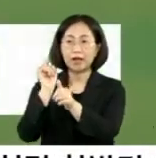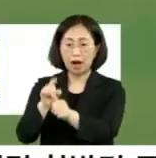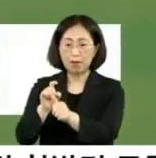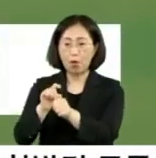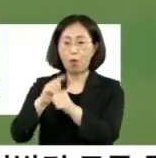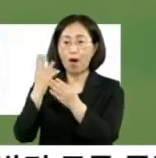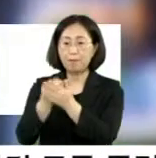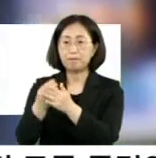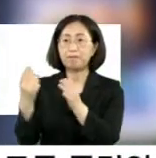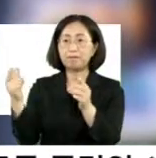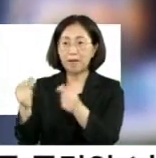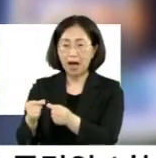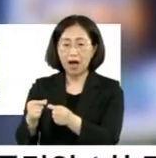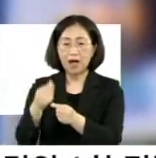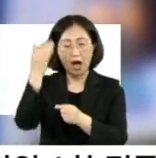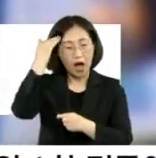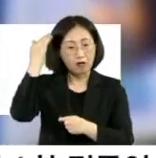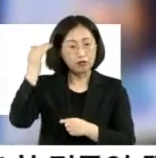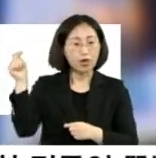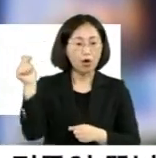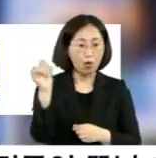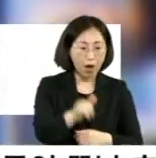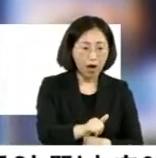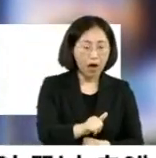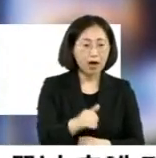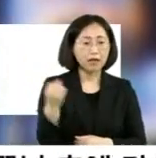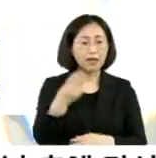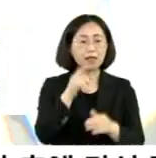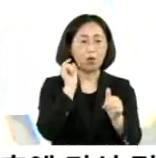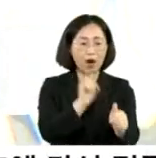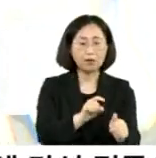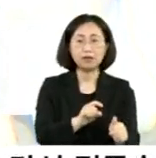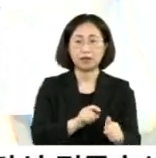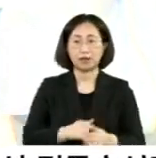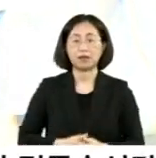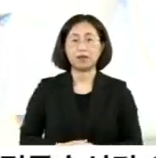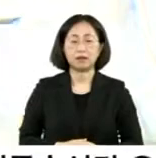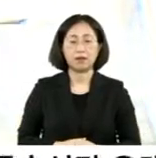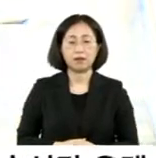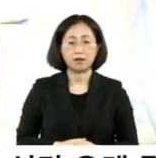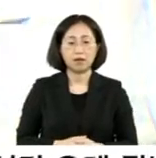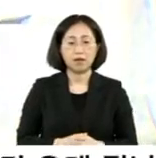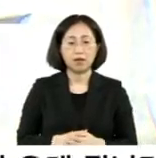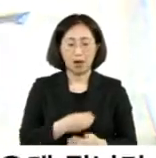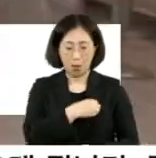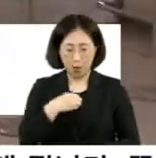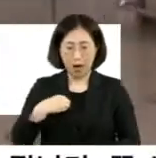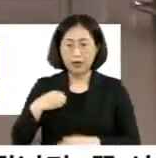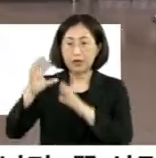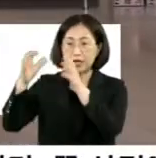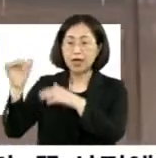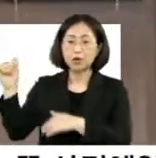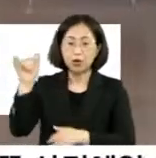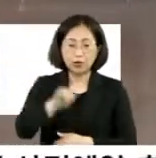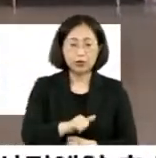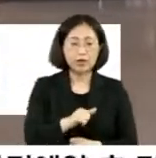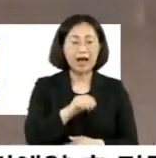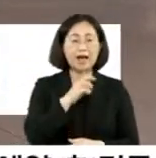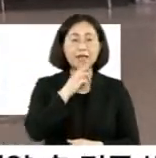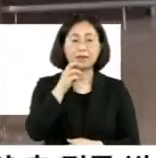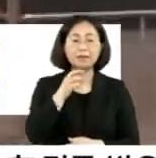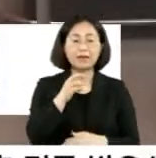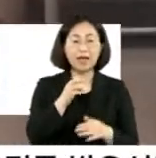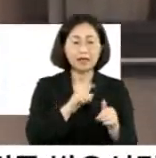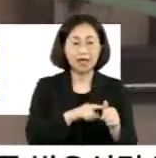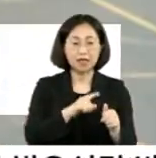완치 판정을 받고 국내에 들어온 완치자가 다시 확진된 사례가 나왔습니다. 폴란드에서 입국한 30대 A씨는